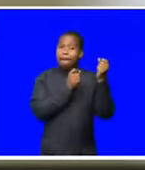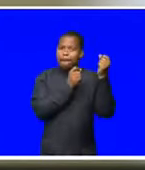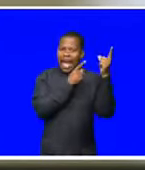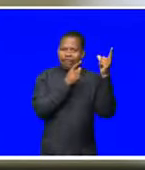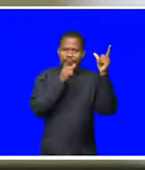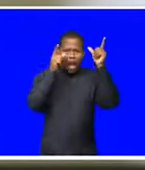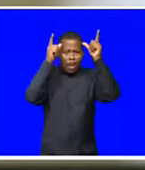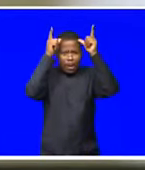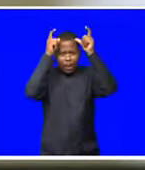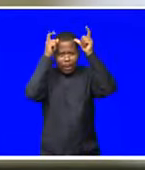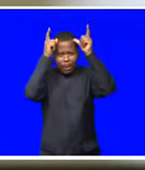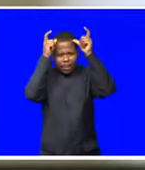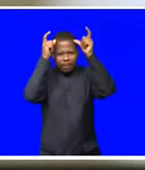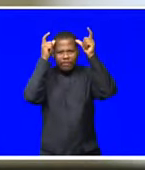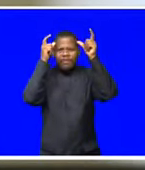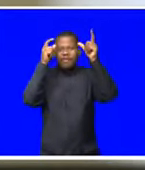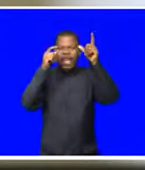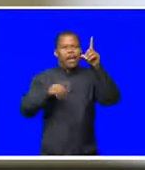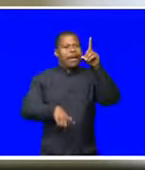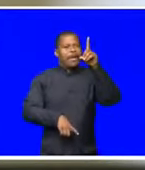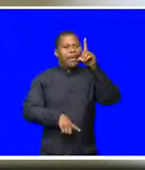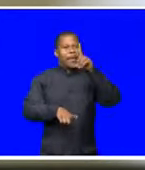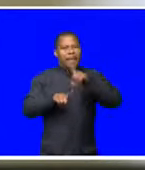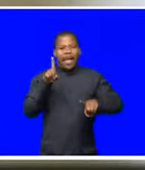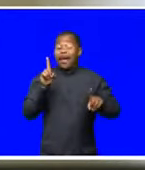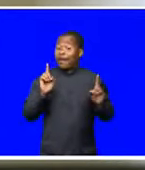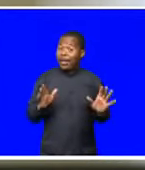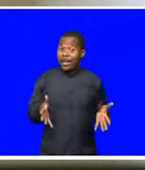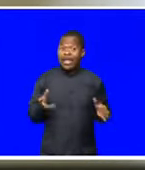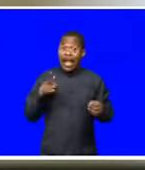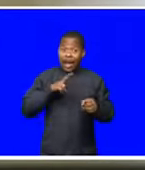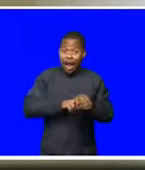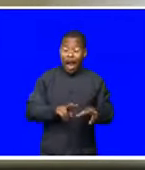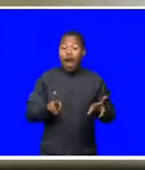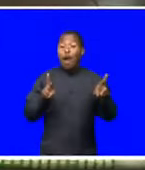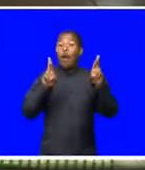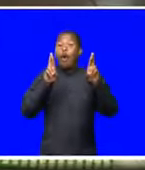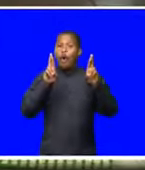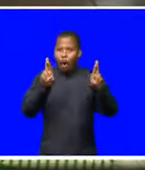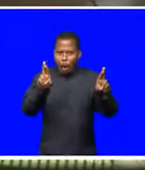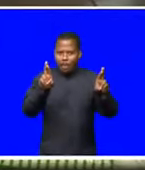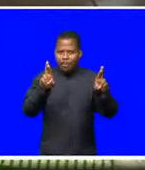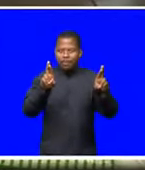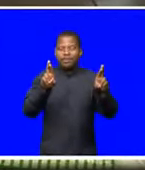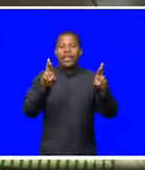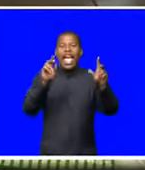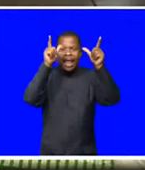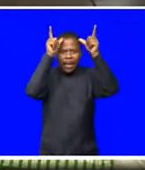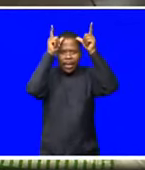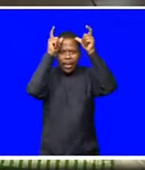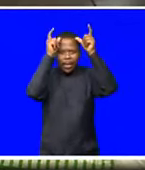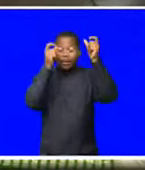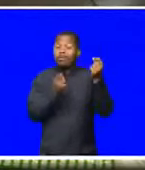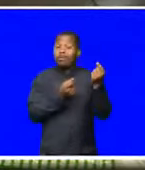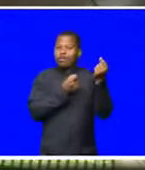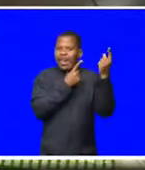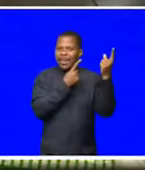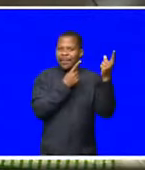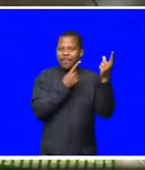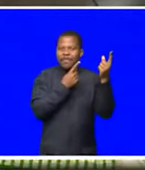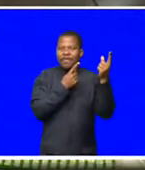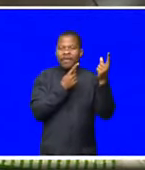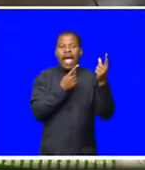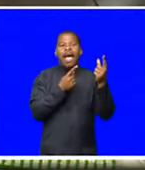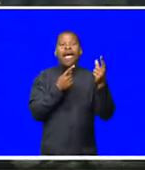maswati kuloku kufika kwenu senihamba nje sesiyati ukuthi imphi yebomnyama seyincotshiwe eveni lakangwane.